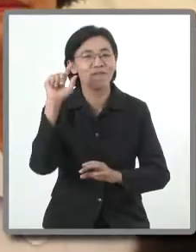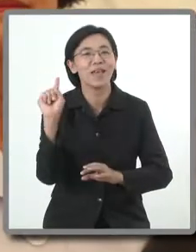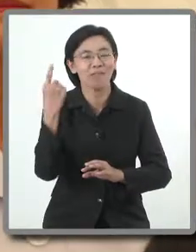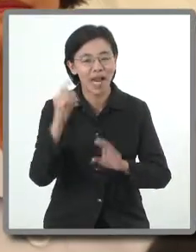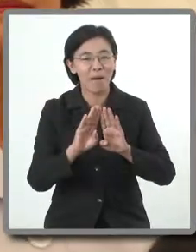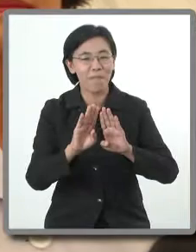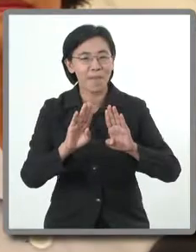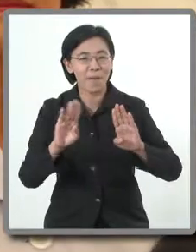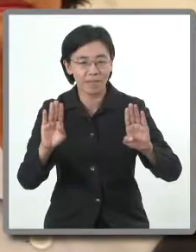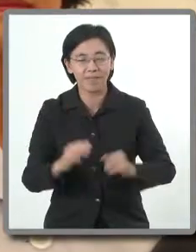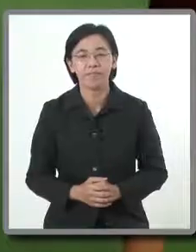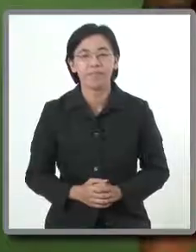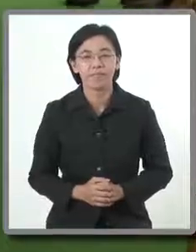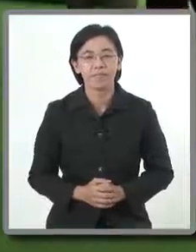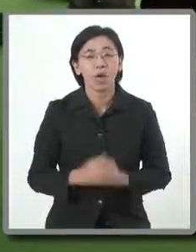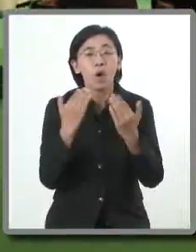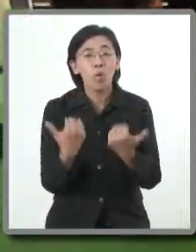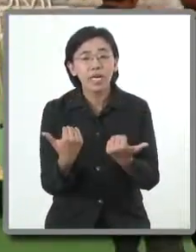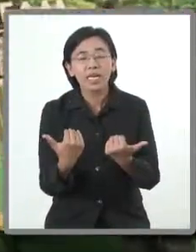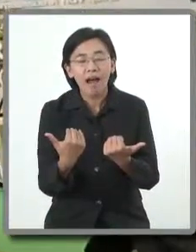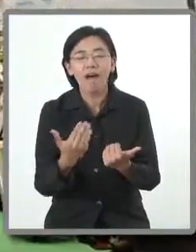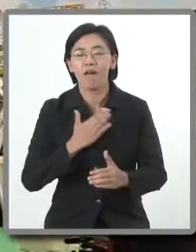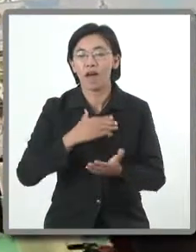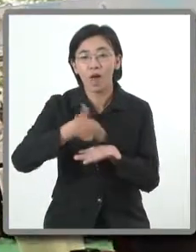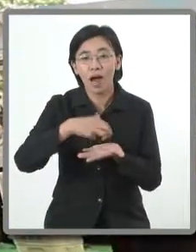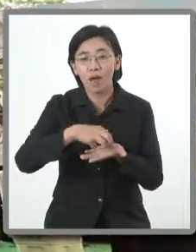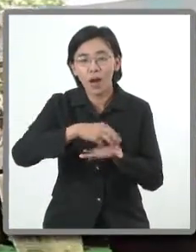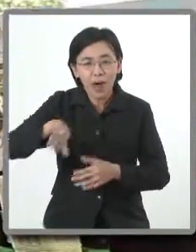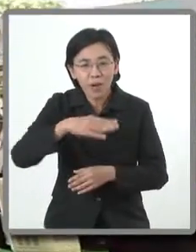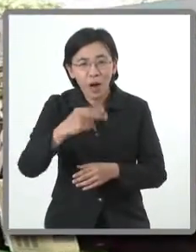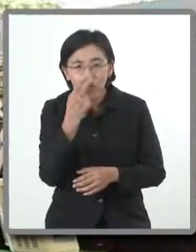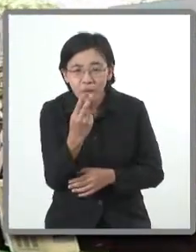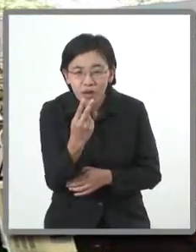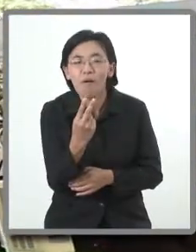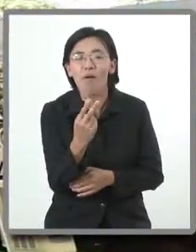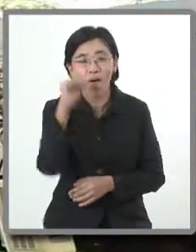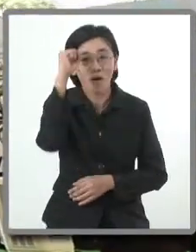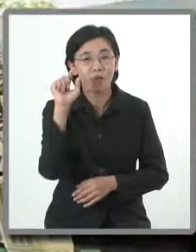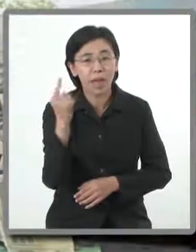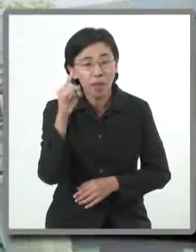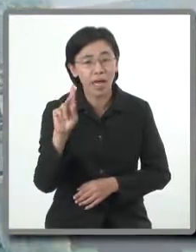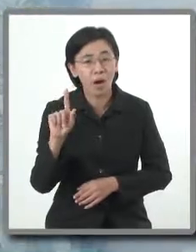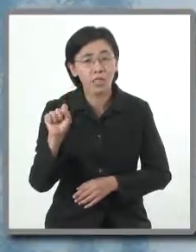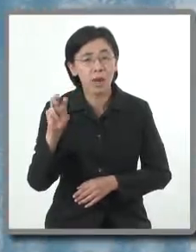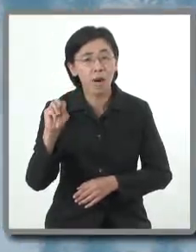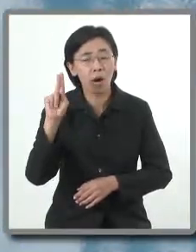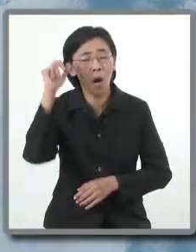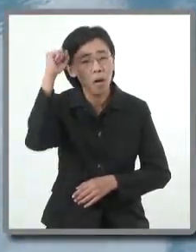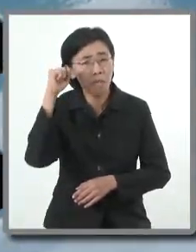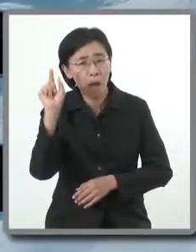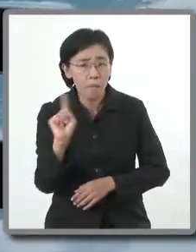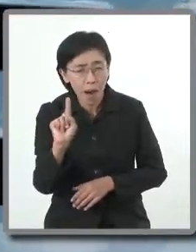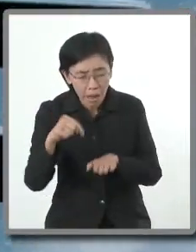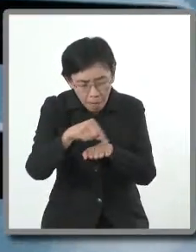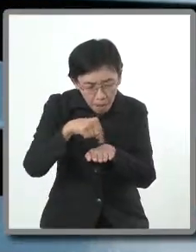คะและในวันนี้ค่ะทางรายการก็จะพาคุณผู้ชมไปดูรถรุ่นใหม่ของขสมกกันนะคะว่าจะ